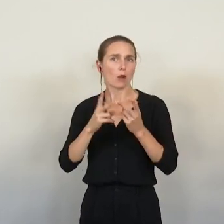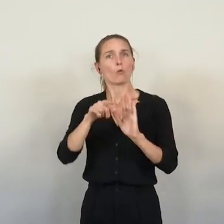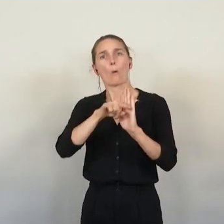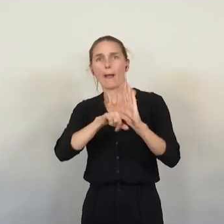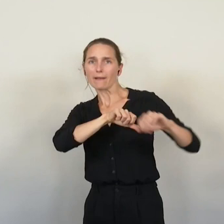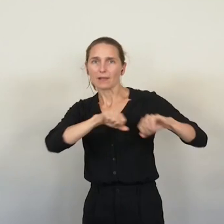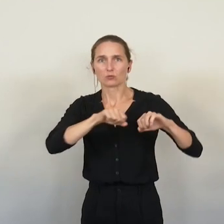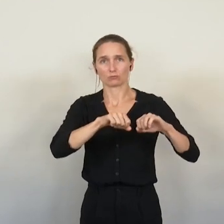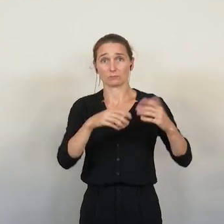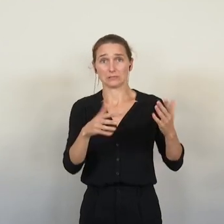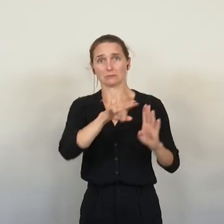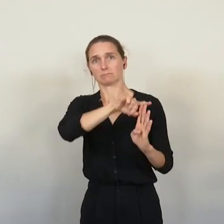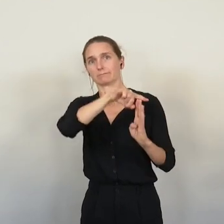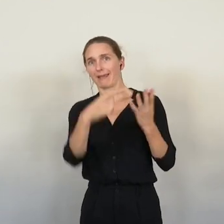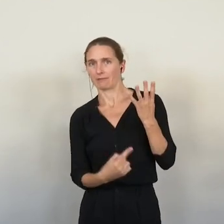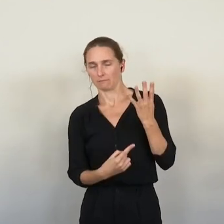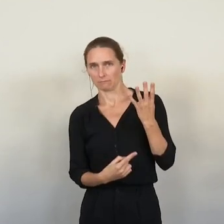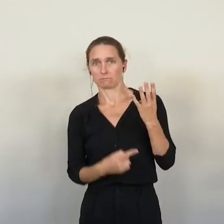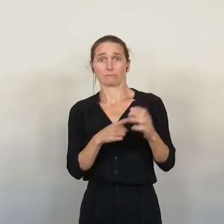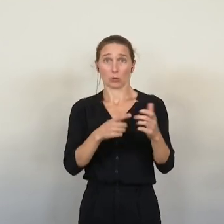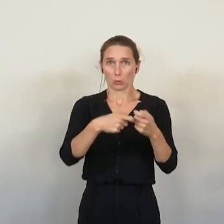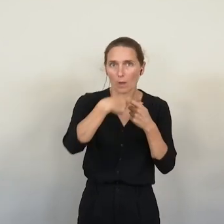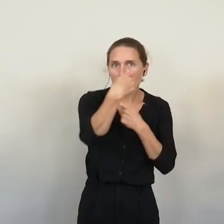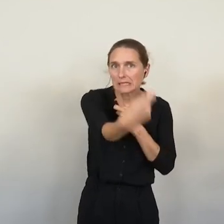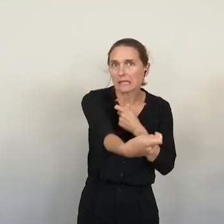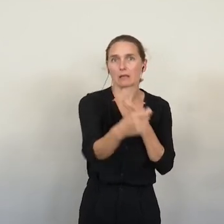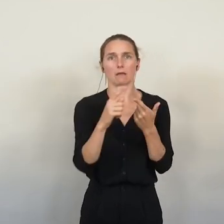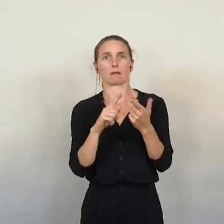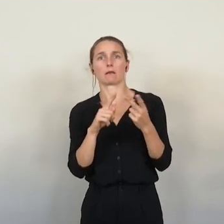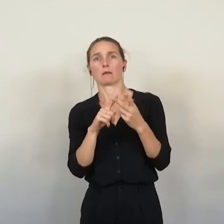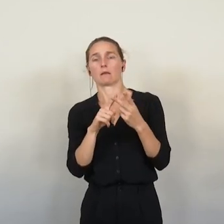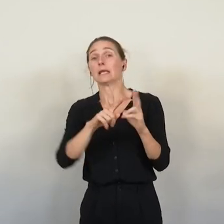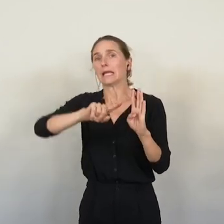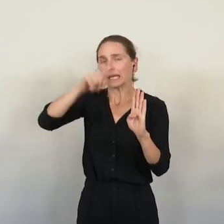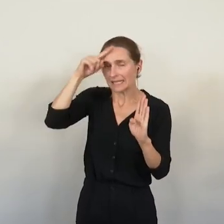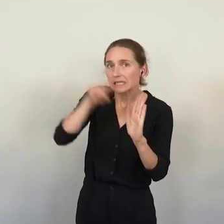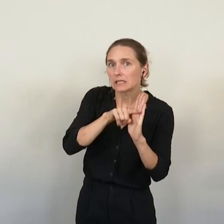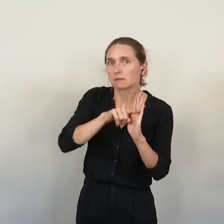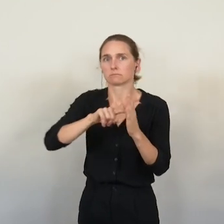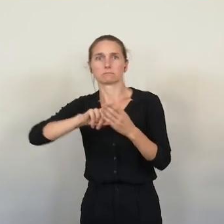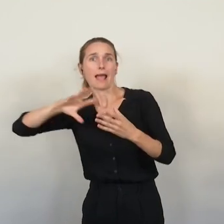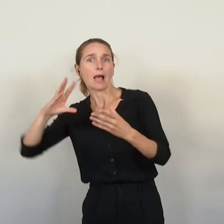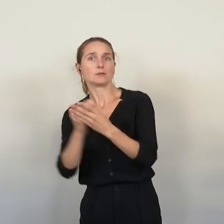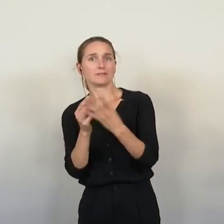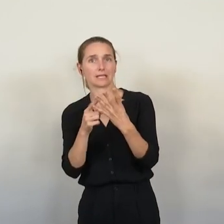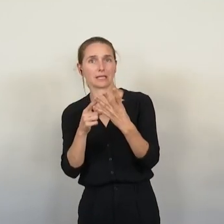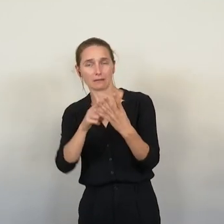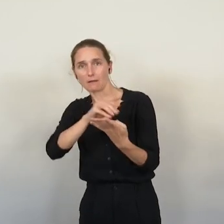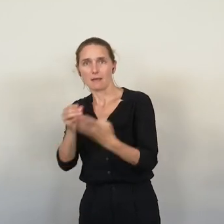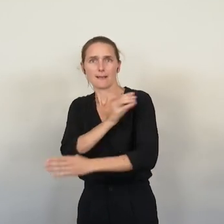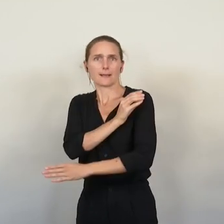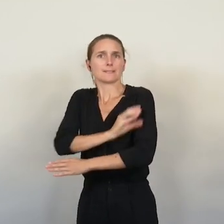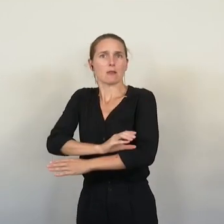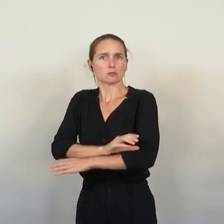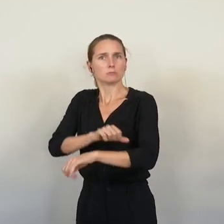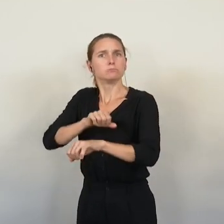qu la durabilité l'éthique l'inclusivité et la résilience explication de